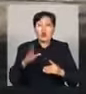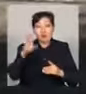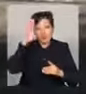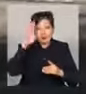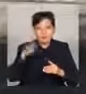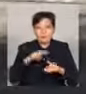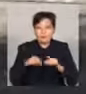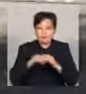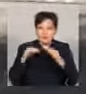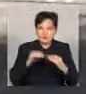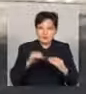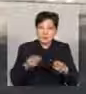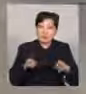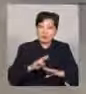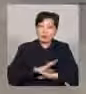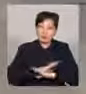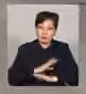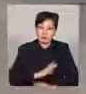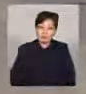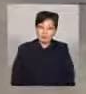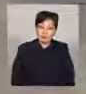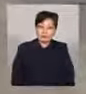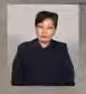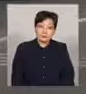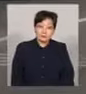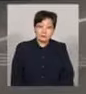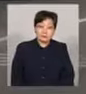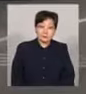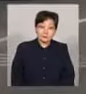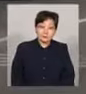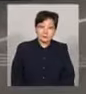көлік астында қалып мерт болған. Оразай Нұртай, Дидар Исаев, Алматы телеарнасы.